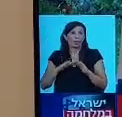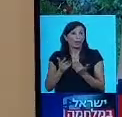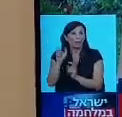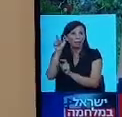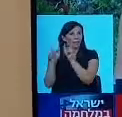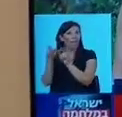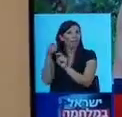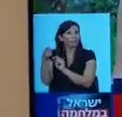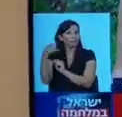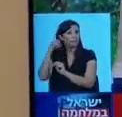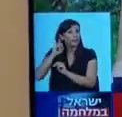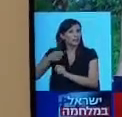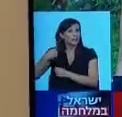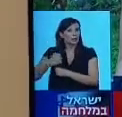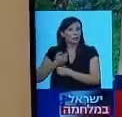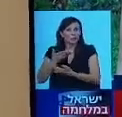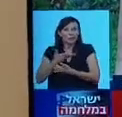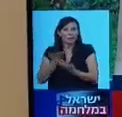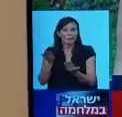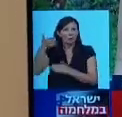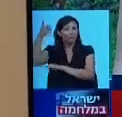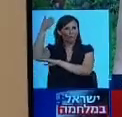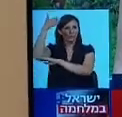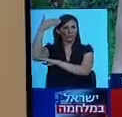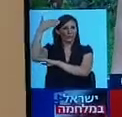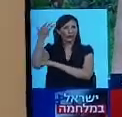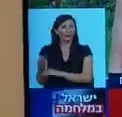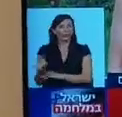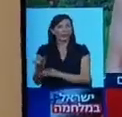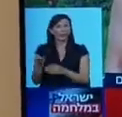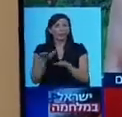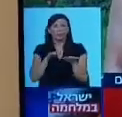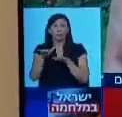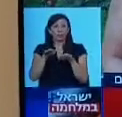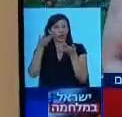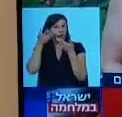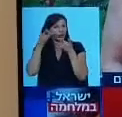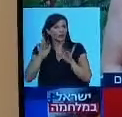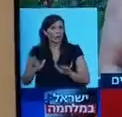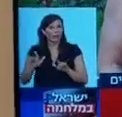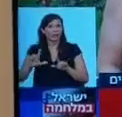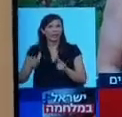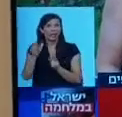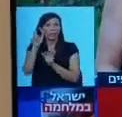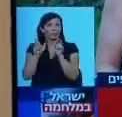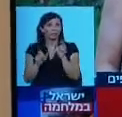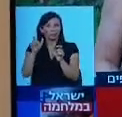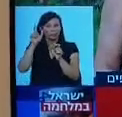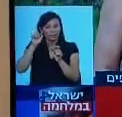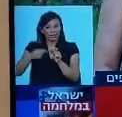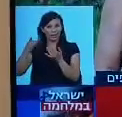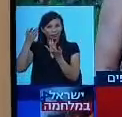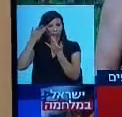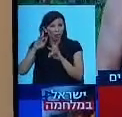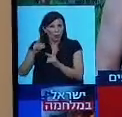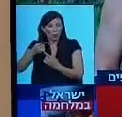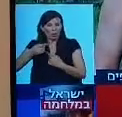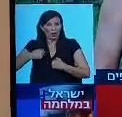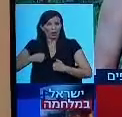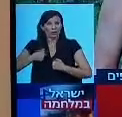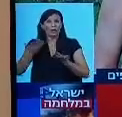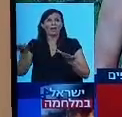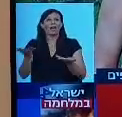לעשות את זה? איפה המדינה? איפה הממשלה שתדאג לנו? למה האזרחים צריכים לדאוג לנו? איפה ממשלת